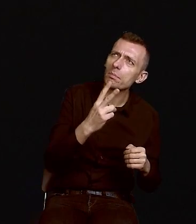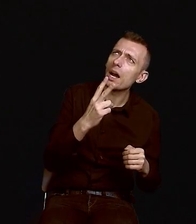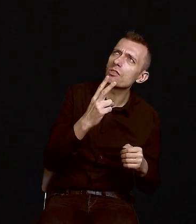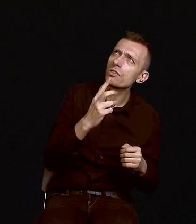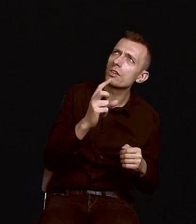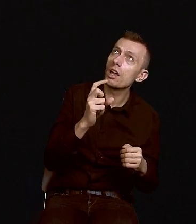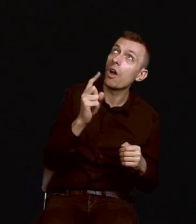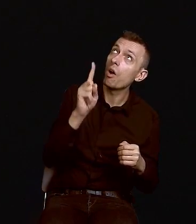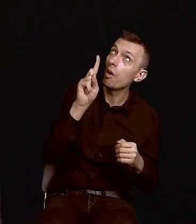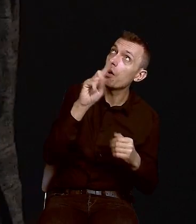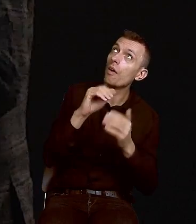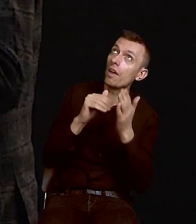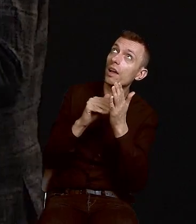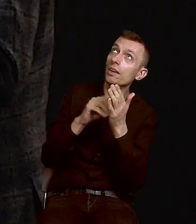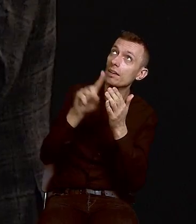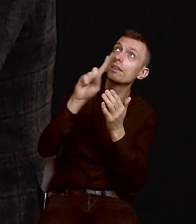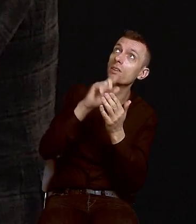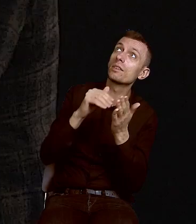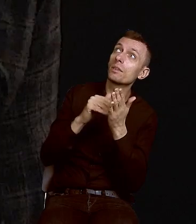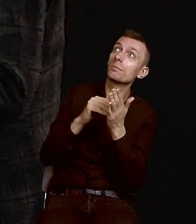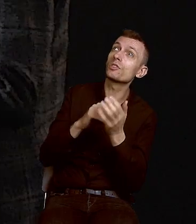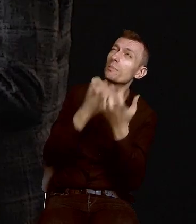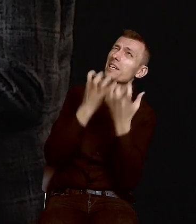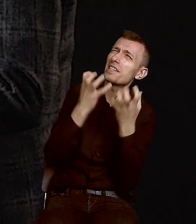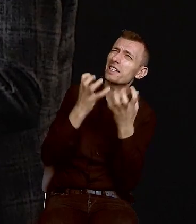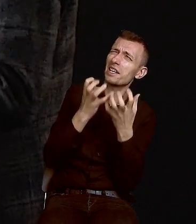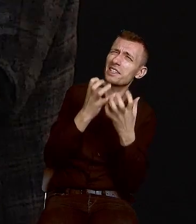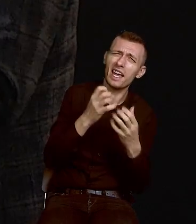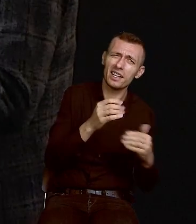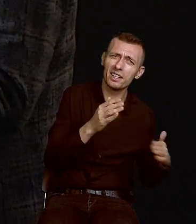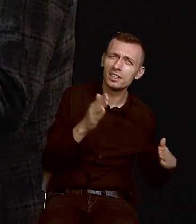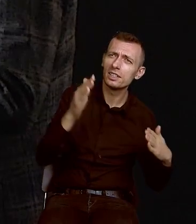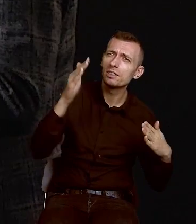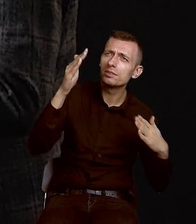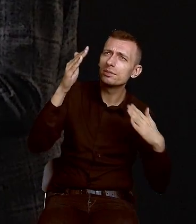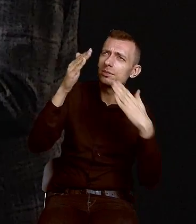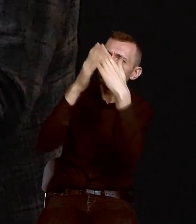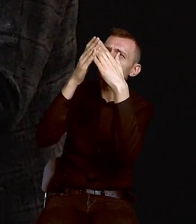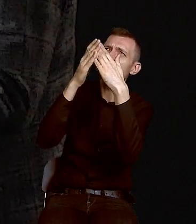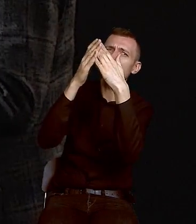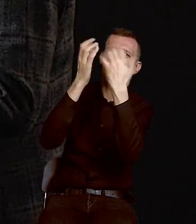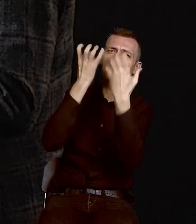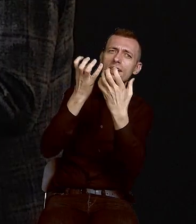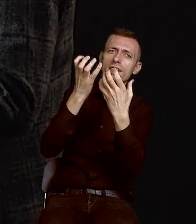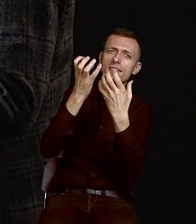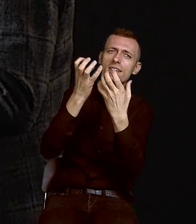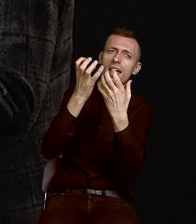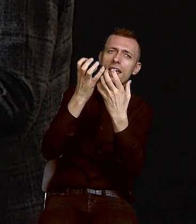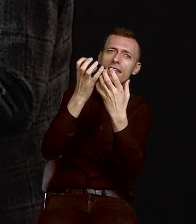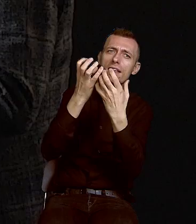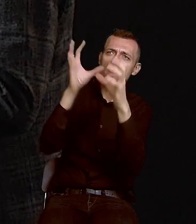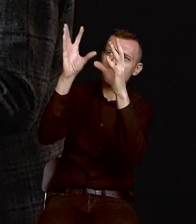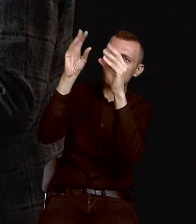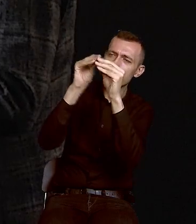jest jej naturalna potrzeba. I podążyła za tą przynętą, szukając zaspokojenia naturalnego